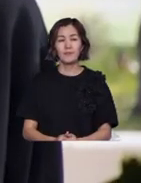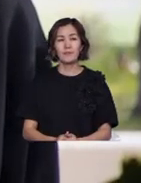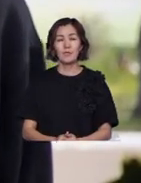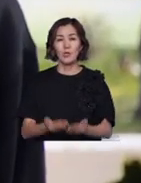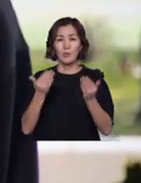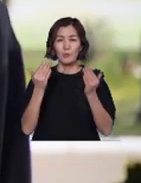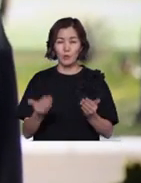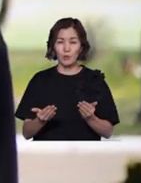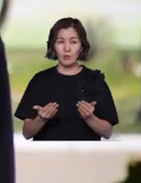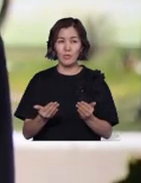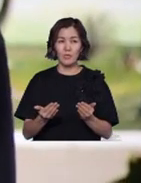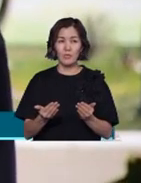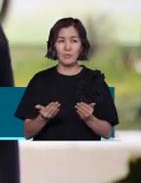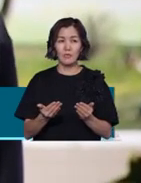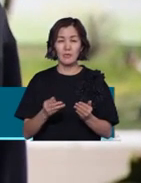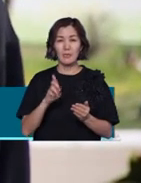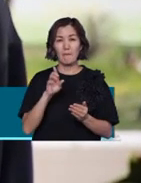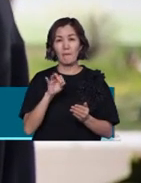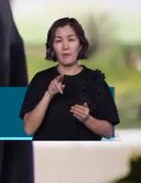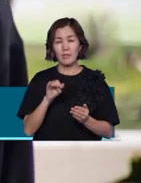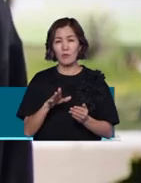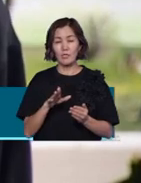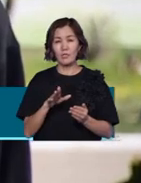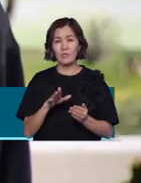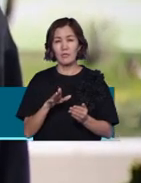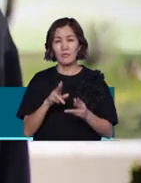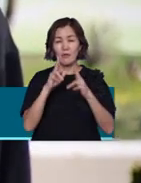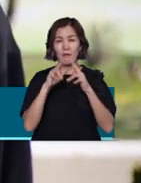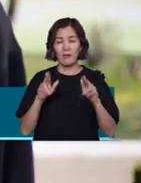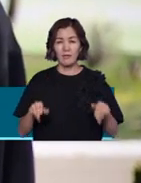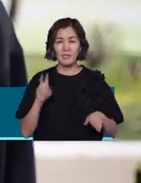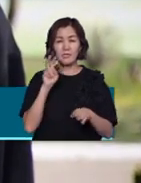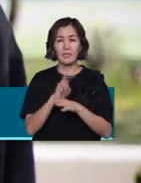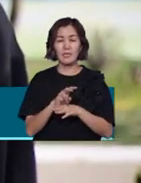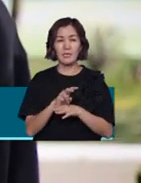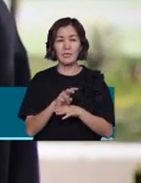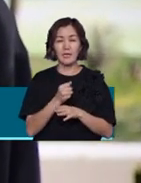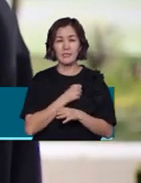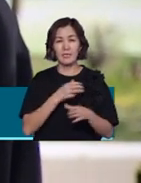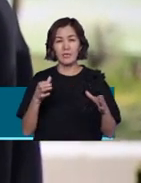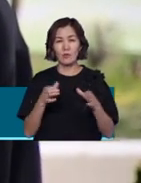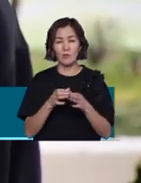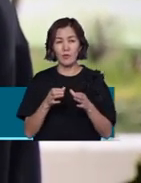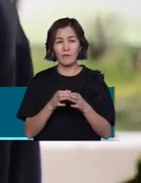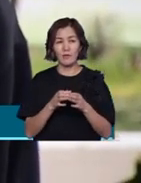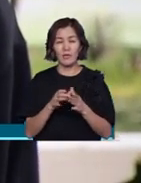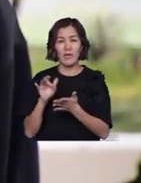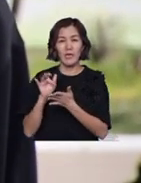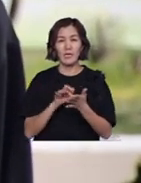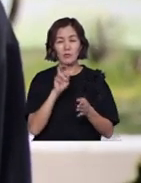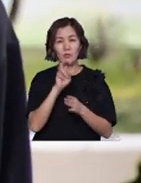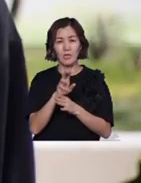Бүгінгі балдәурен лагеріне кешіне демалуға келгенде 35-ші десанттық Қонаев қаласындағы экскурсияға